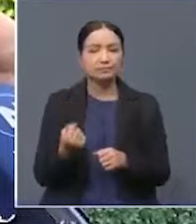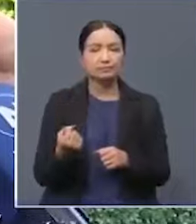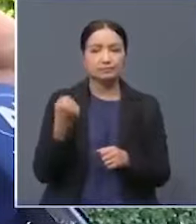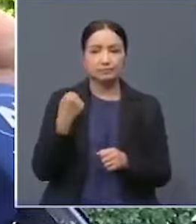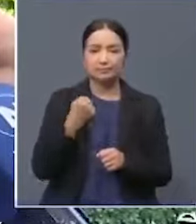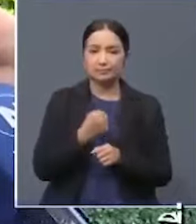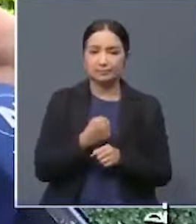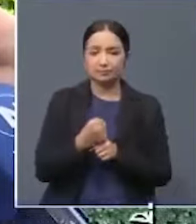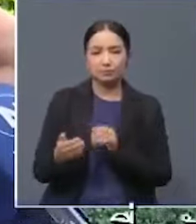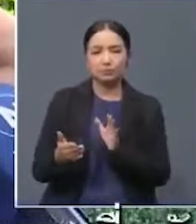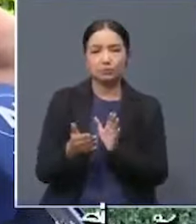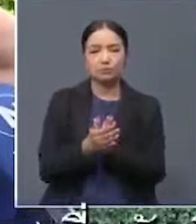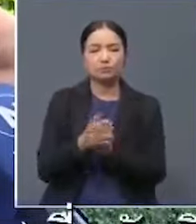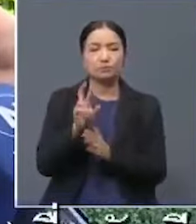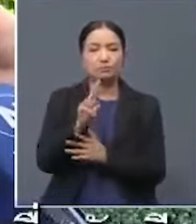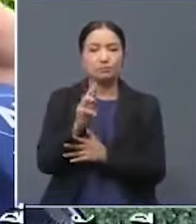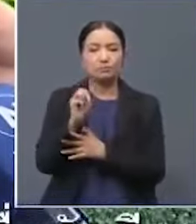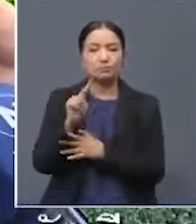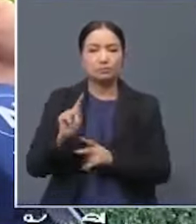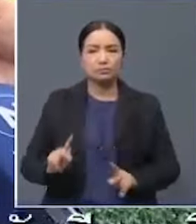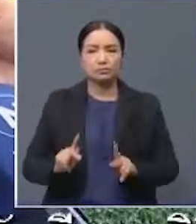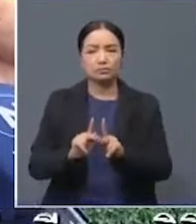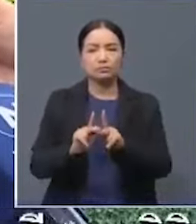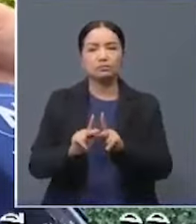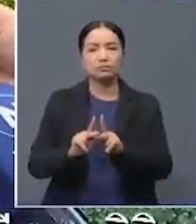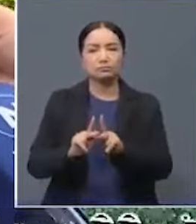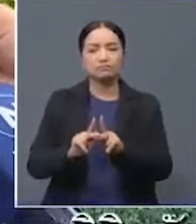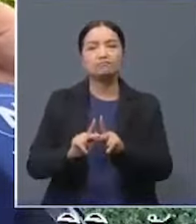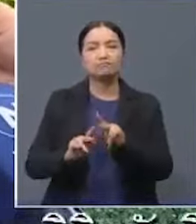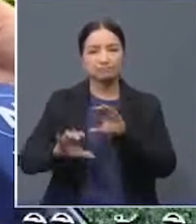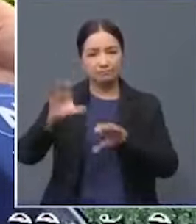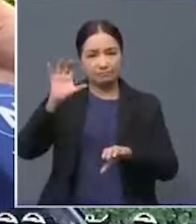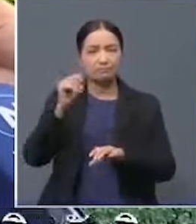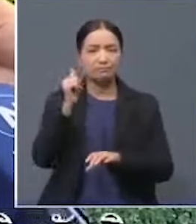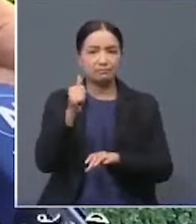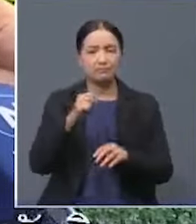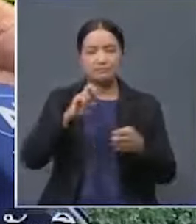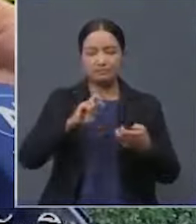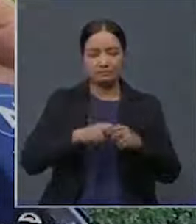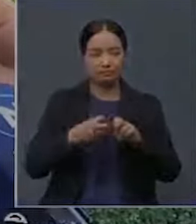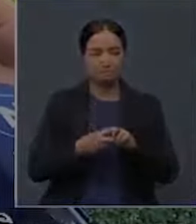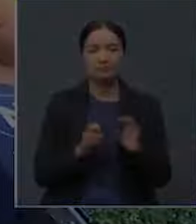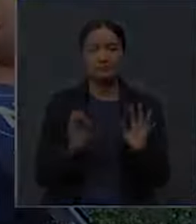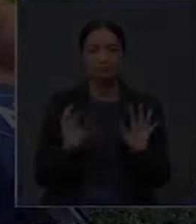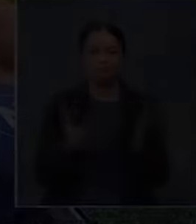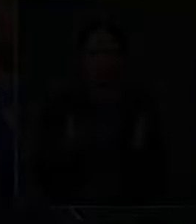ามารถทำงานร่วมกับรัฐมนตรีว่าการกระทรวงมหาดไทยได้โดยไม่มีปัญหาใดๆค่ะ